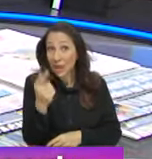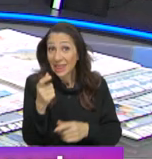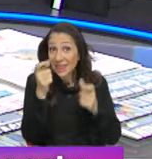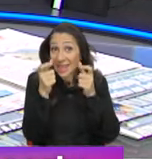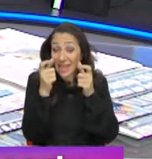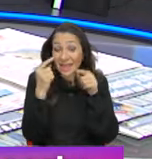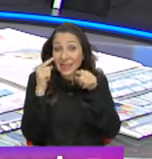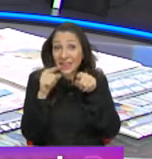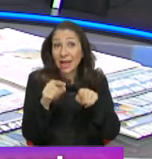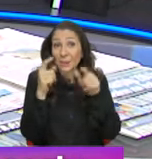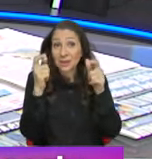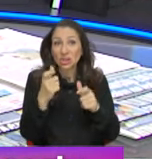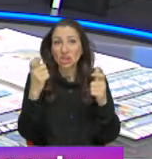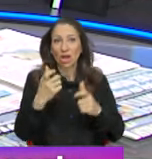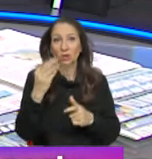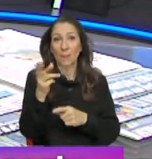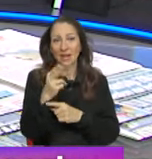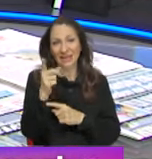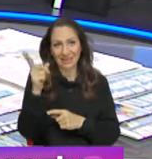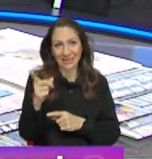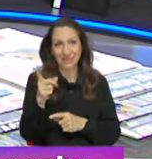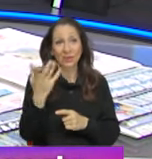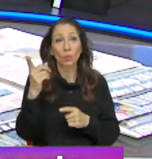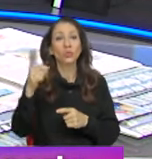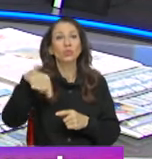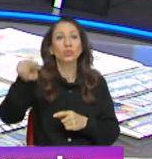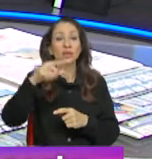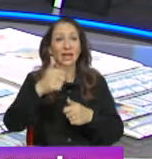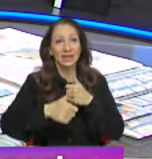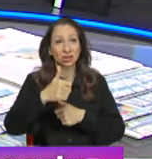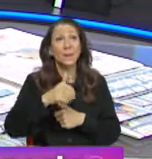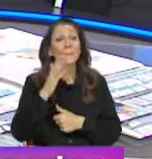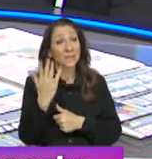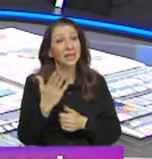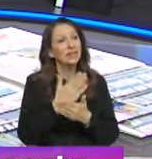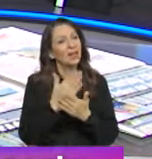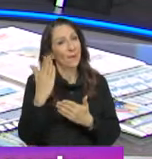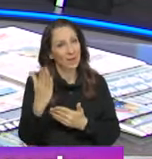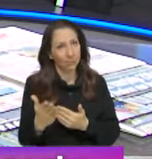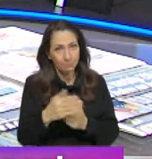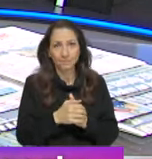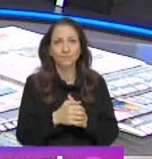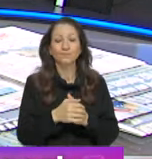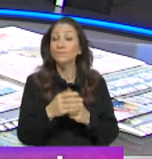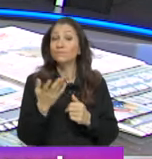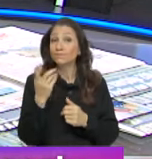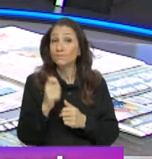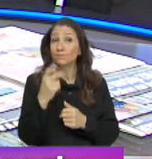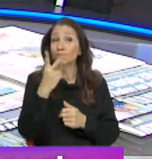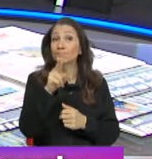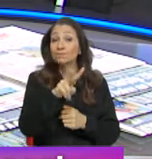dikkatle takip edeceğimiz şehir olacak Balıkesir ve buradaki yarış Peki devam edelim E ne yapalım